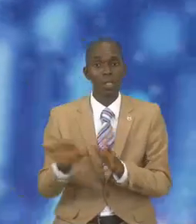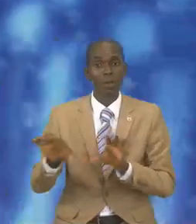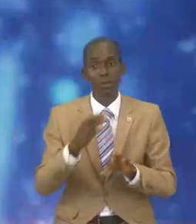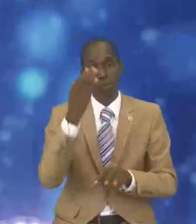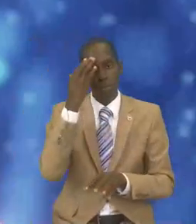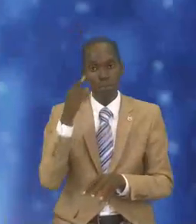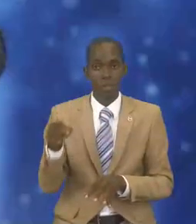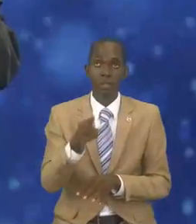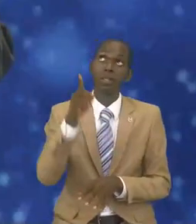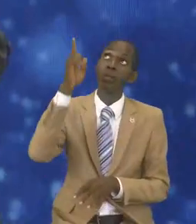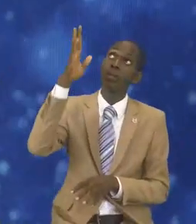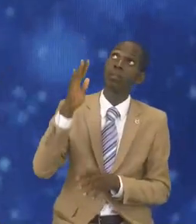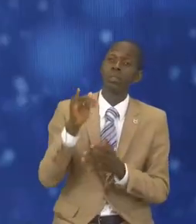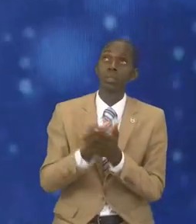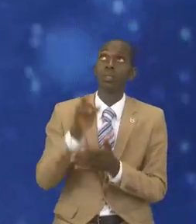Dieu, que Dieu